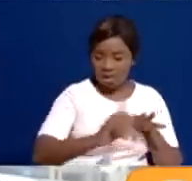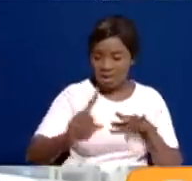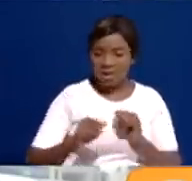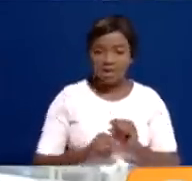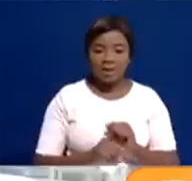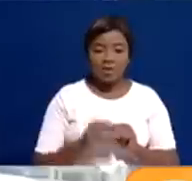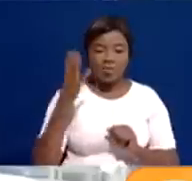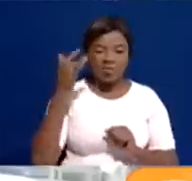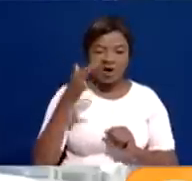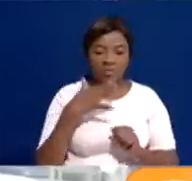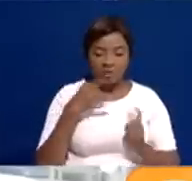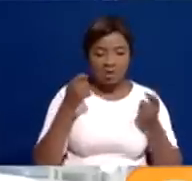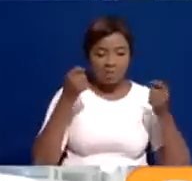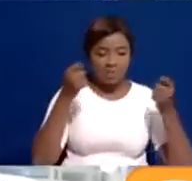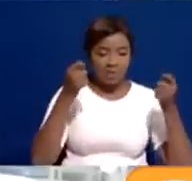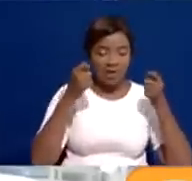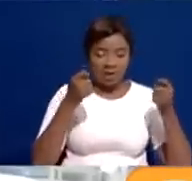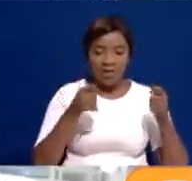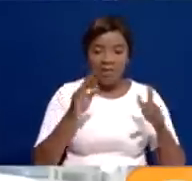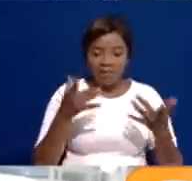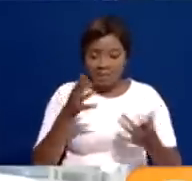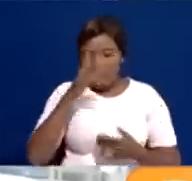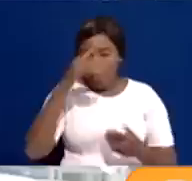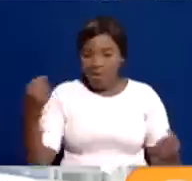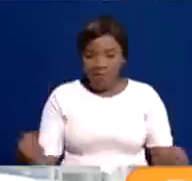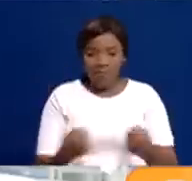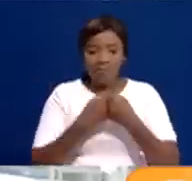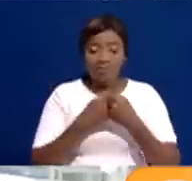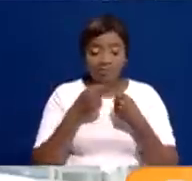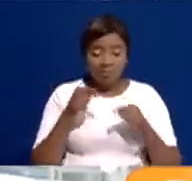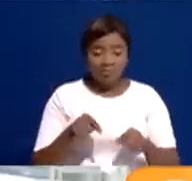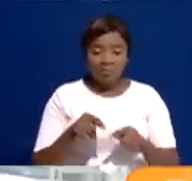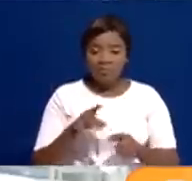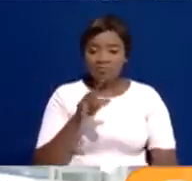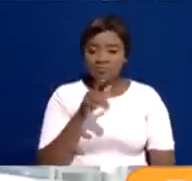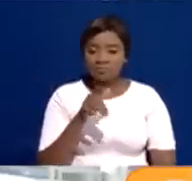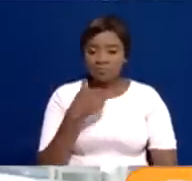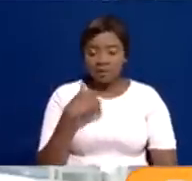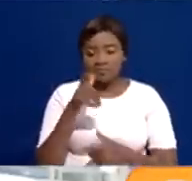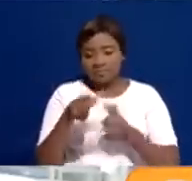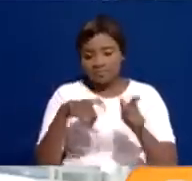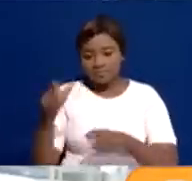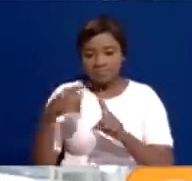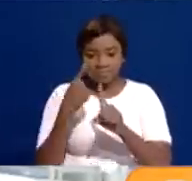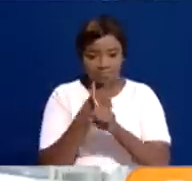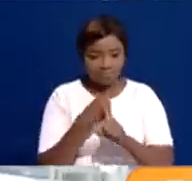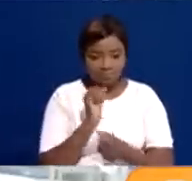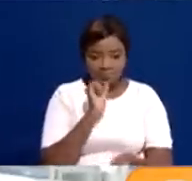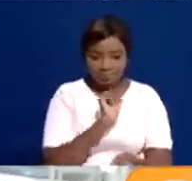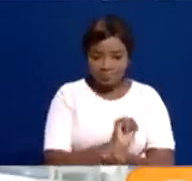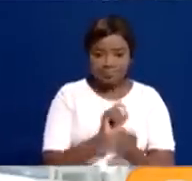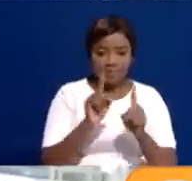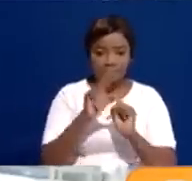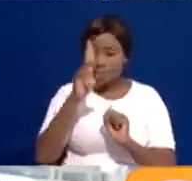kutaka kuhudhuria maandamano. Kizaazaa cha leo katika eneo hili kikisababisha kukamatwa kwa watu kadhaa na patashika kati ya